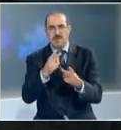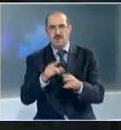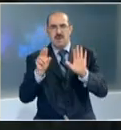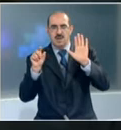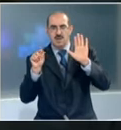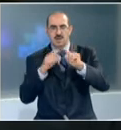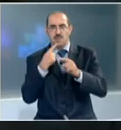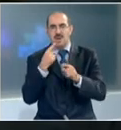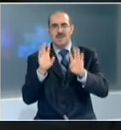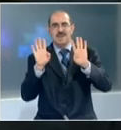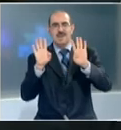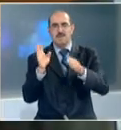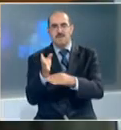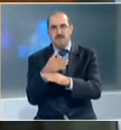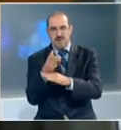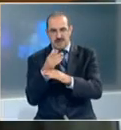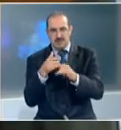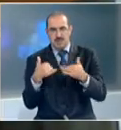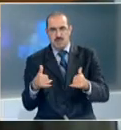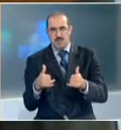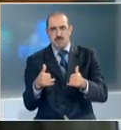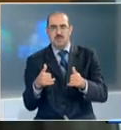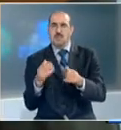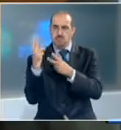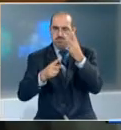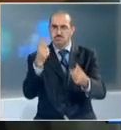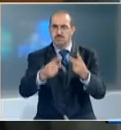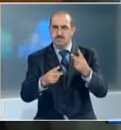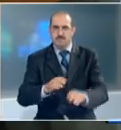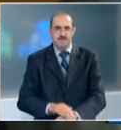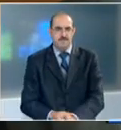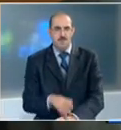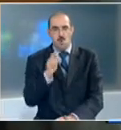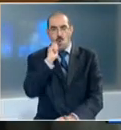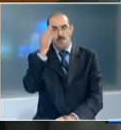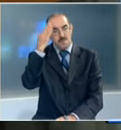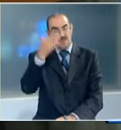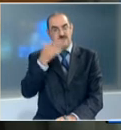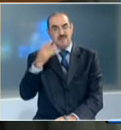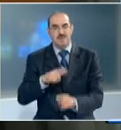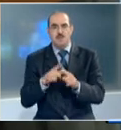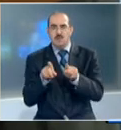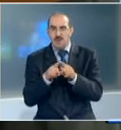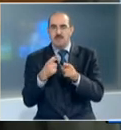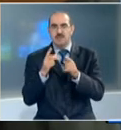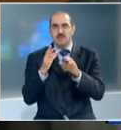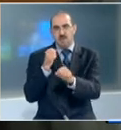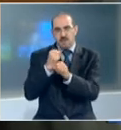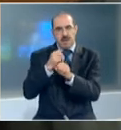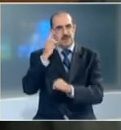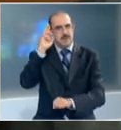من 9 دول أجنبية. الأمير عبد القادر ليس عسكريا وسياسيا فحسب، بل هو مبدع،